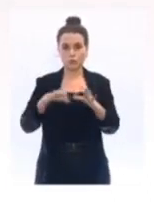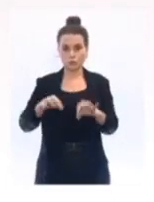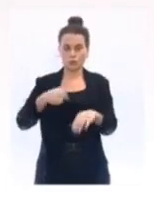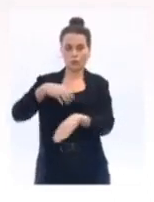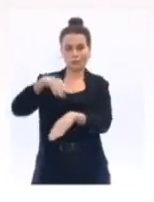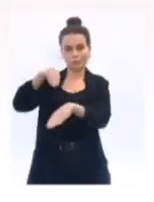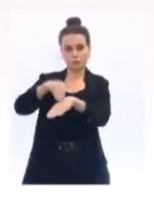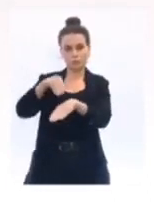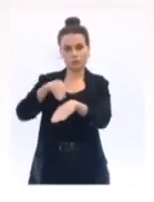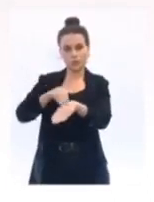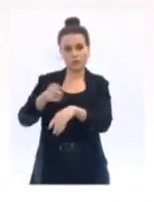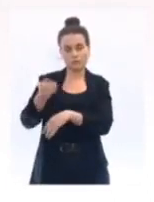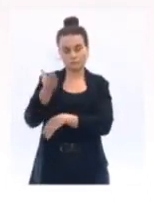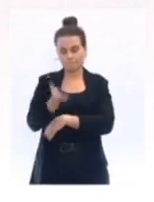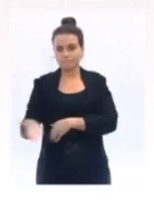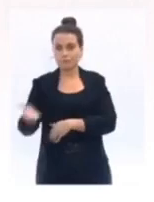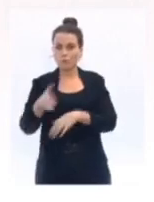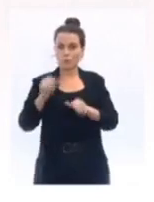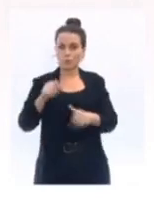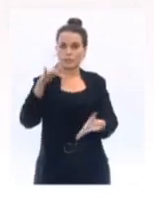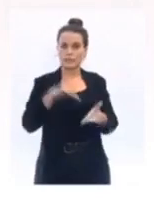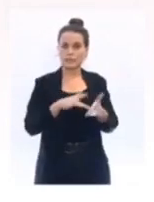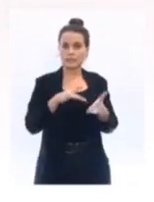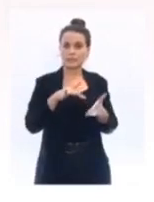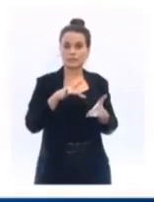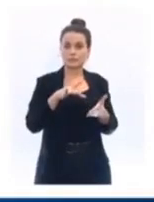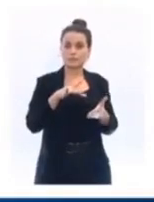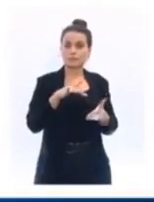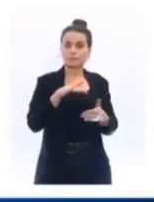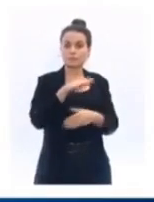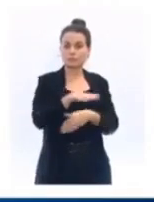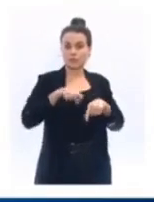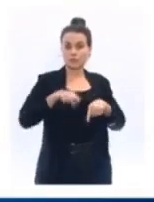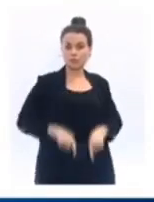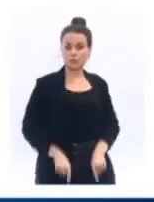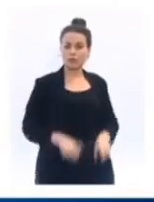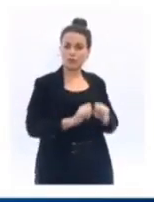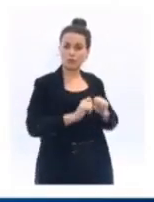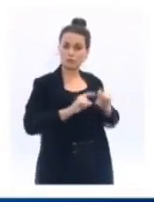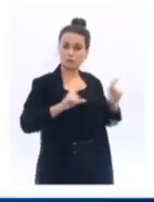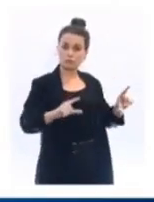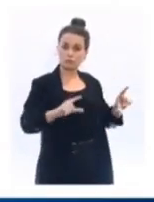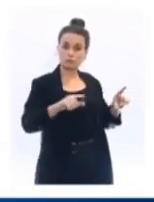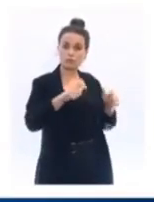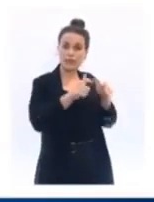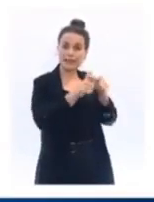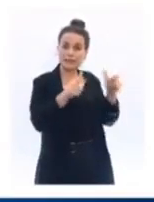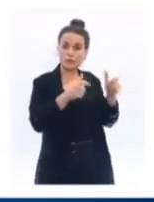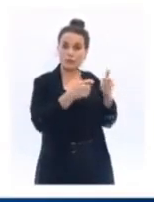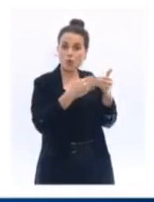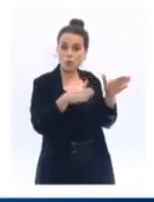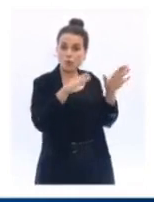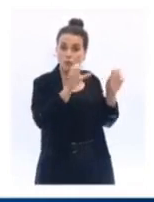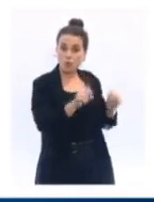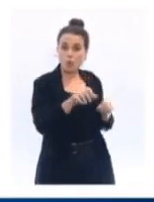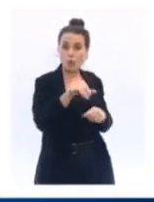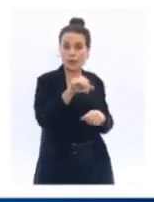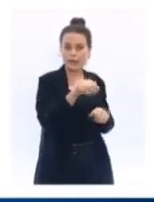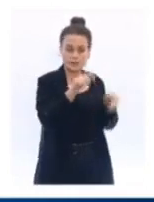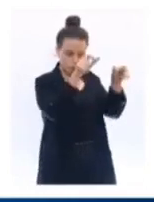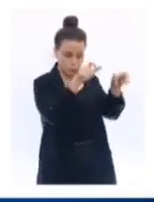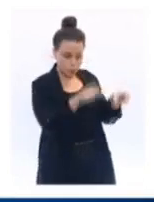exhaustive des établissements pouvant rester ouverts. Parce que nous avons appris de la première